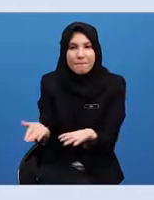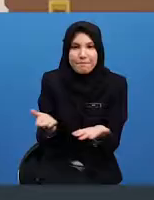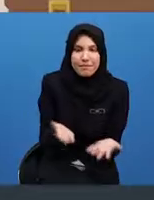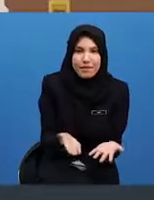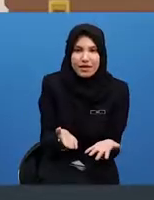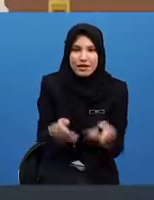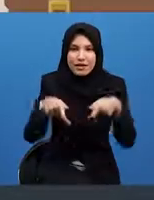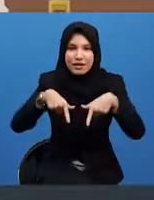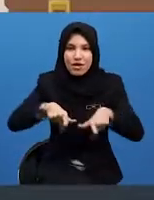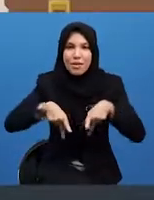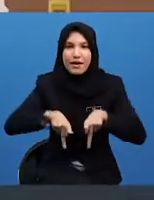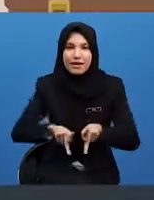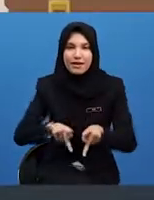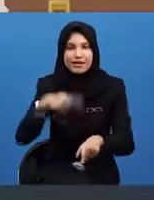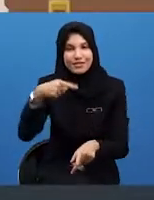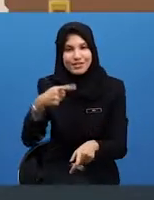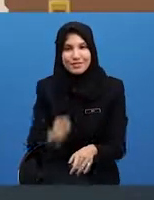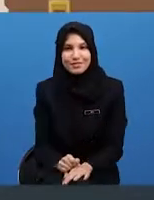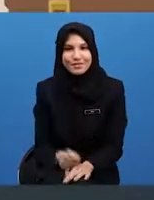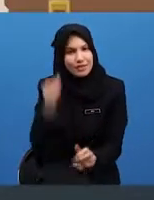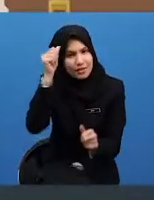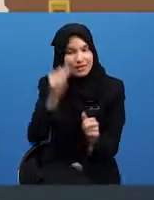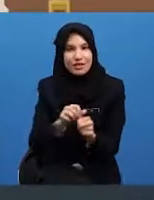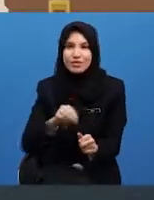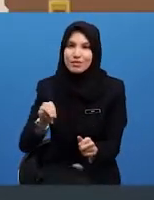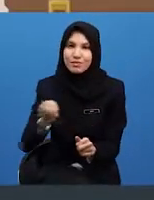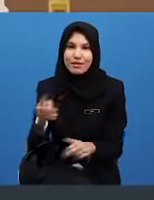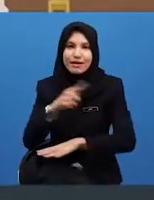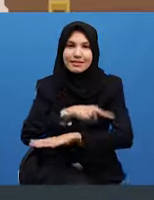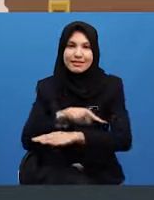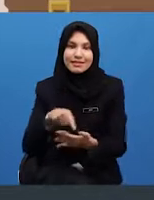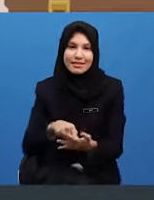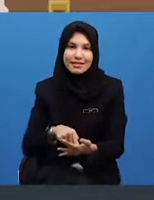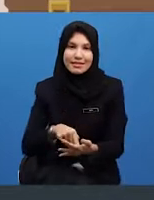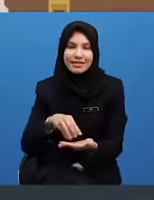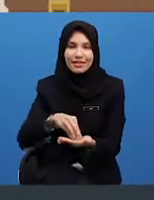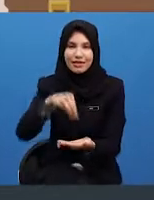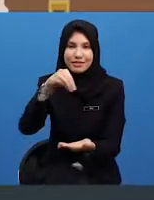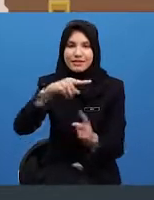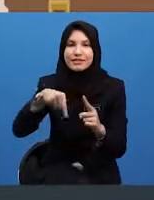tersebut. Ingat ya murid-murid? Hari ini, kita belajar tentang